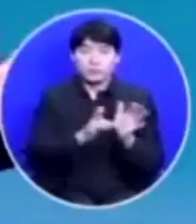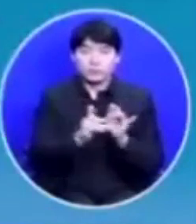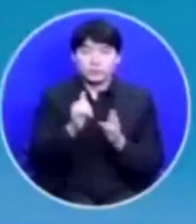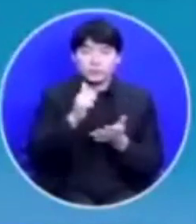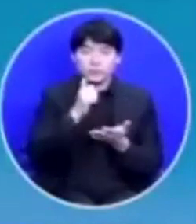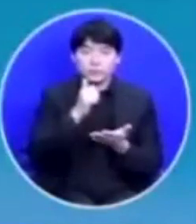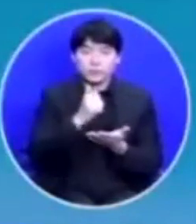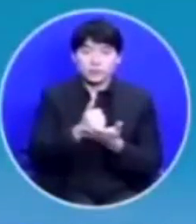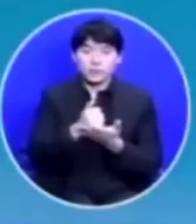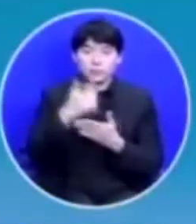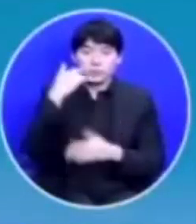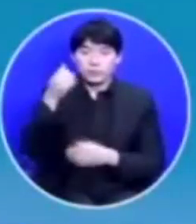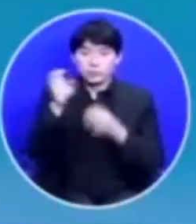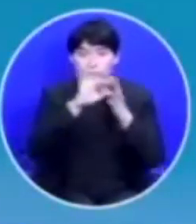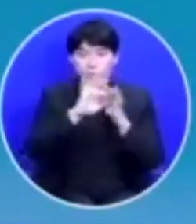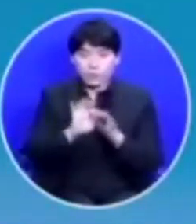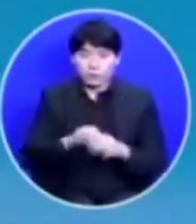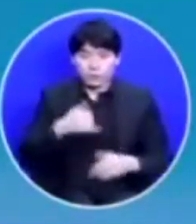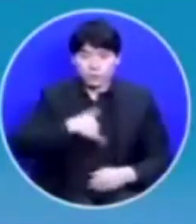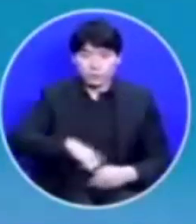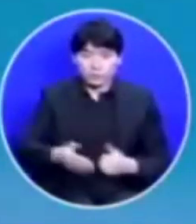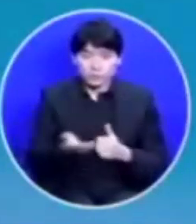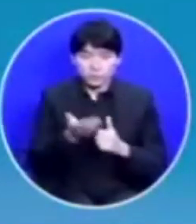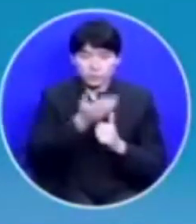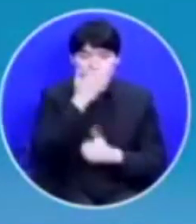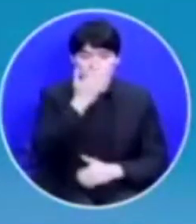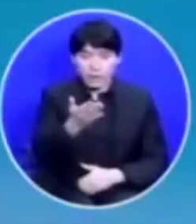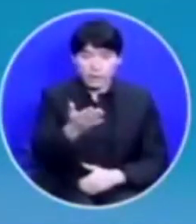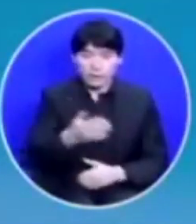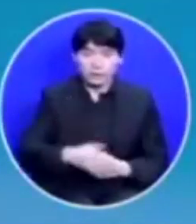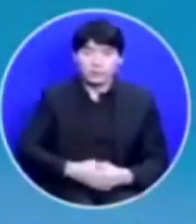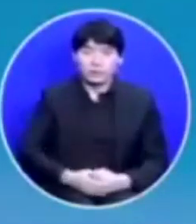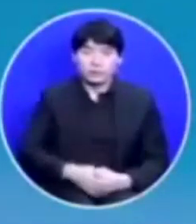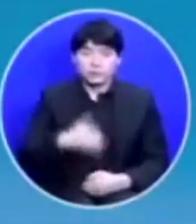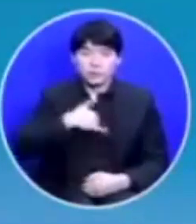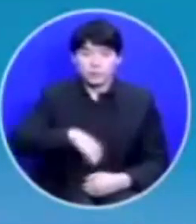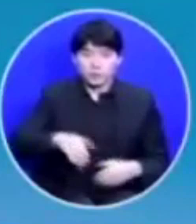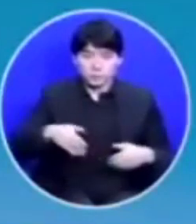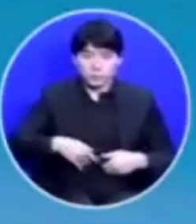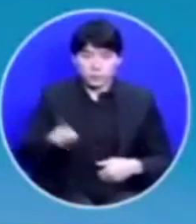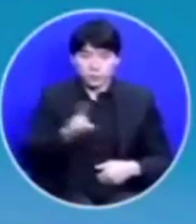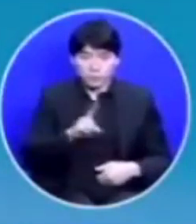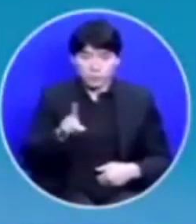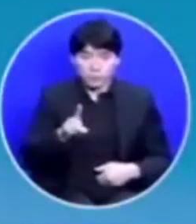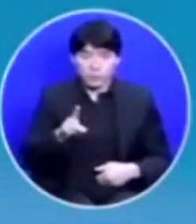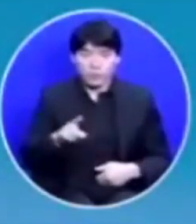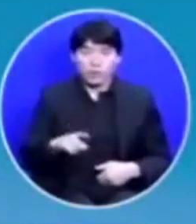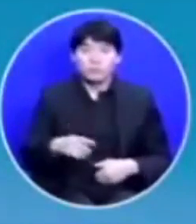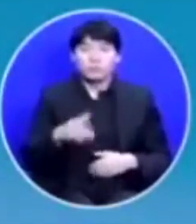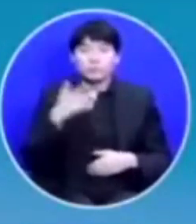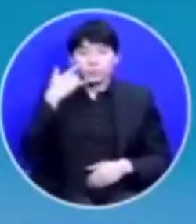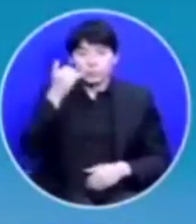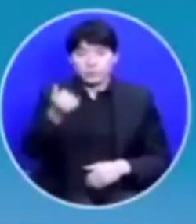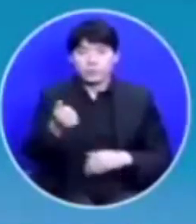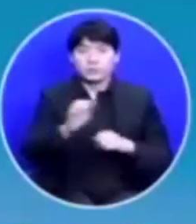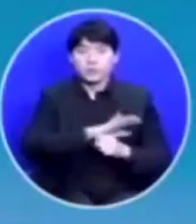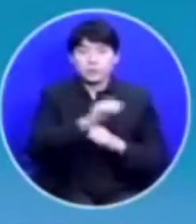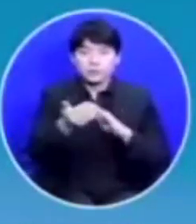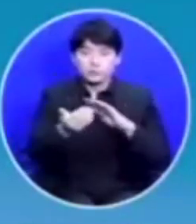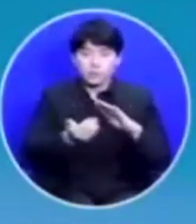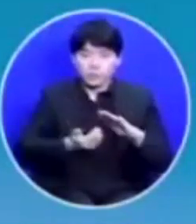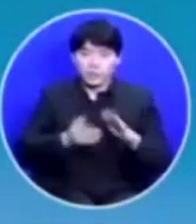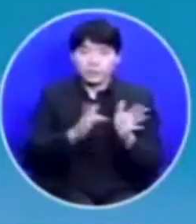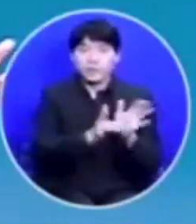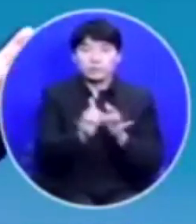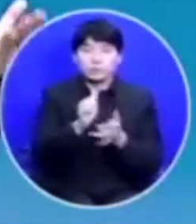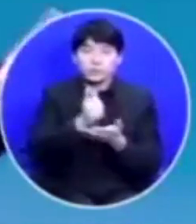기를 수 있기 때문입니다 그 자녀에게 필요한 것은 부모님의 사랑이 이전에 예수님이십니다 우리